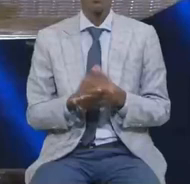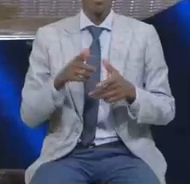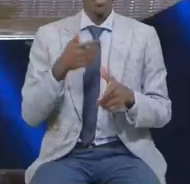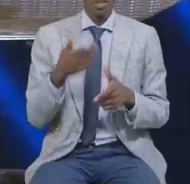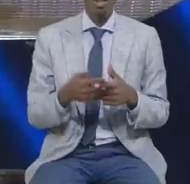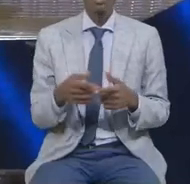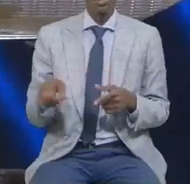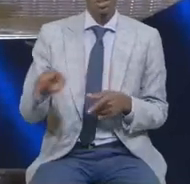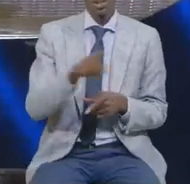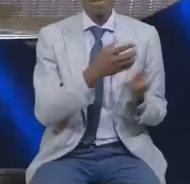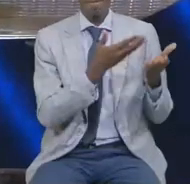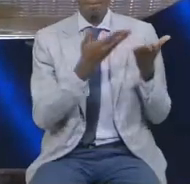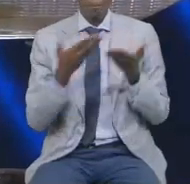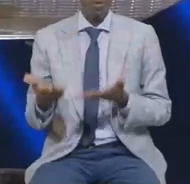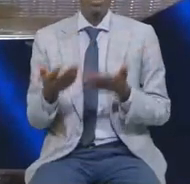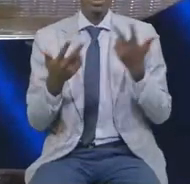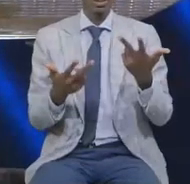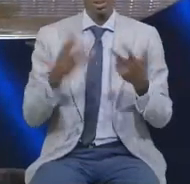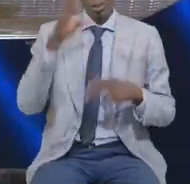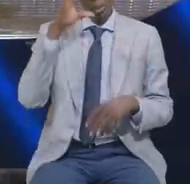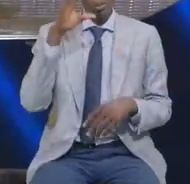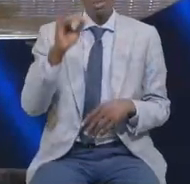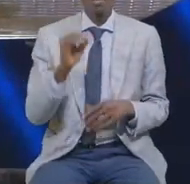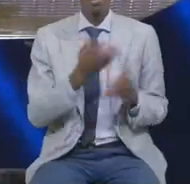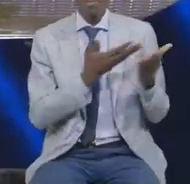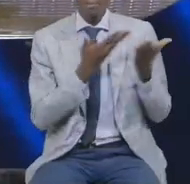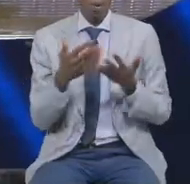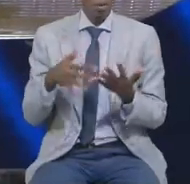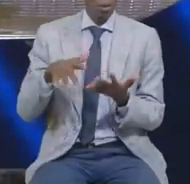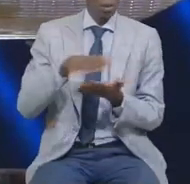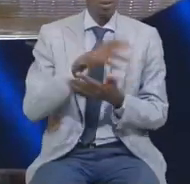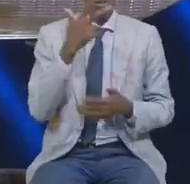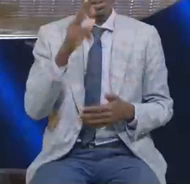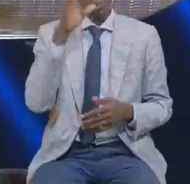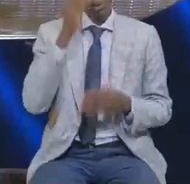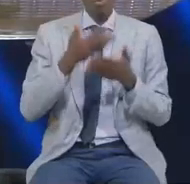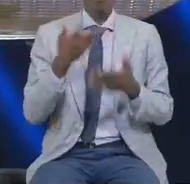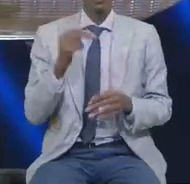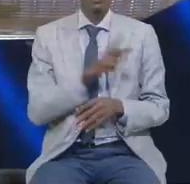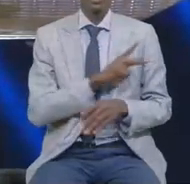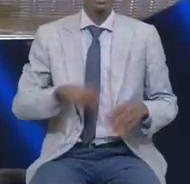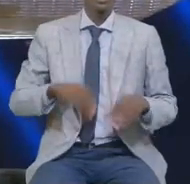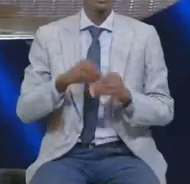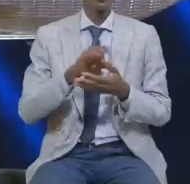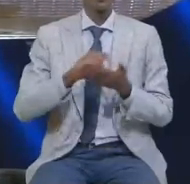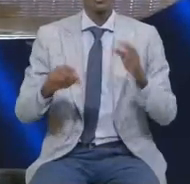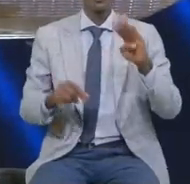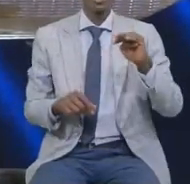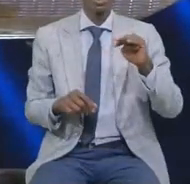Abednego. Et ces hommes furent amenés devant le roi. Verset 14.